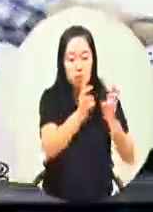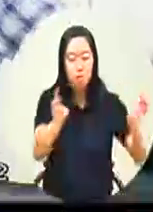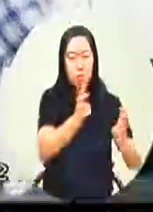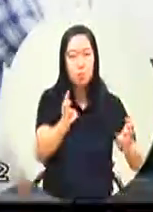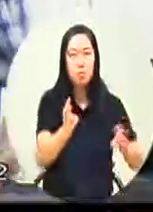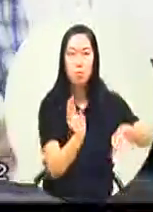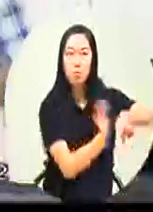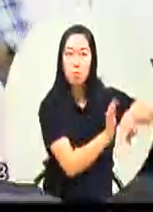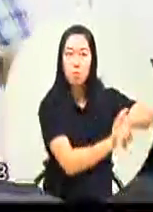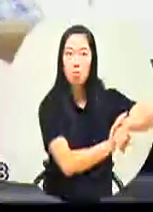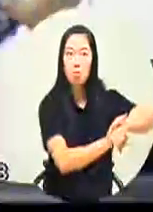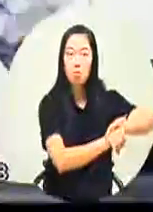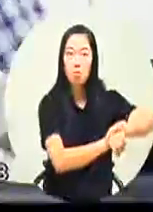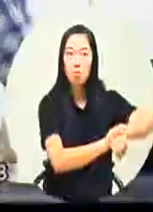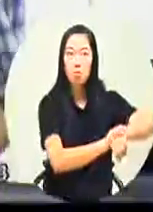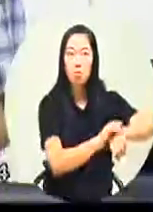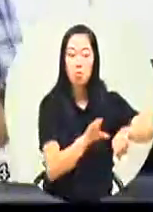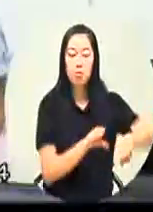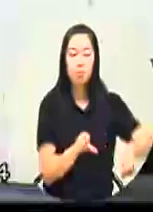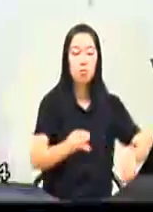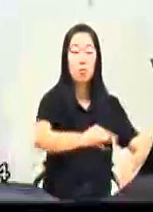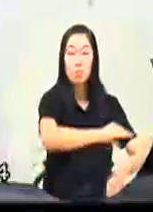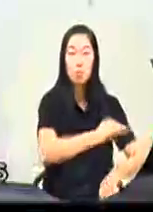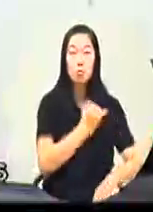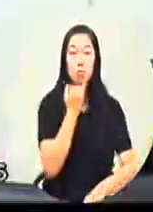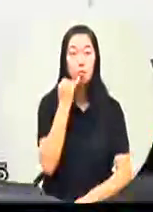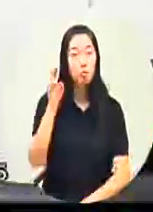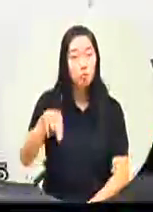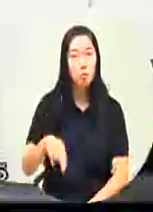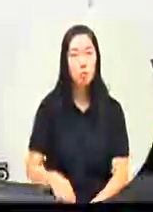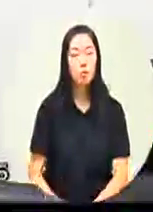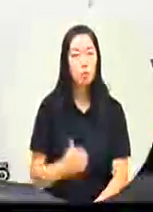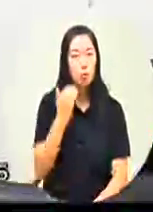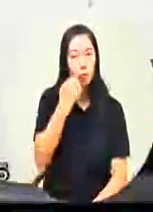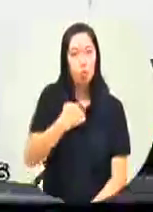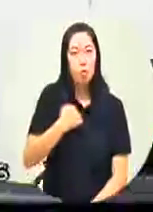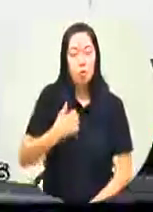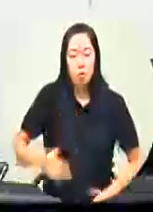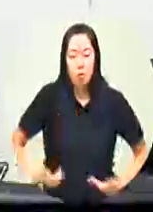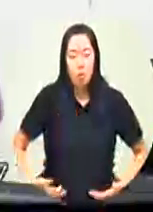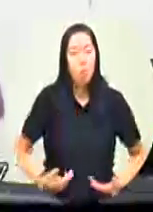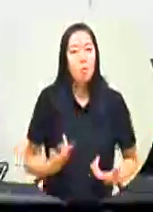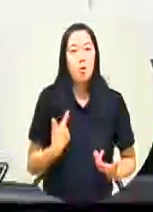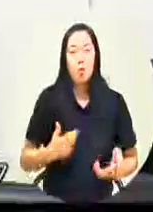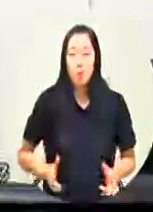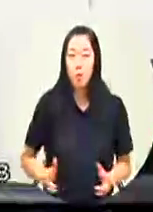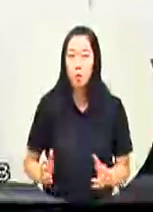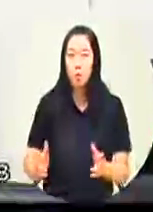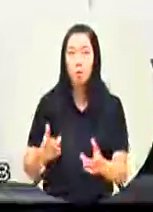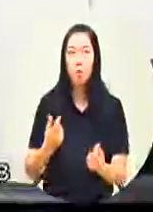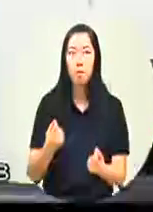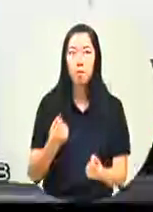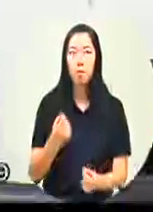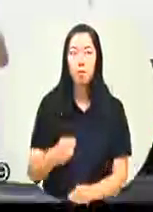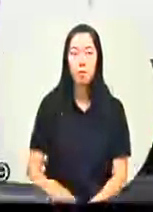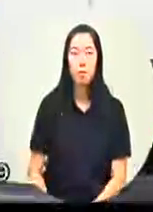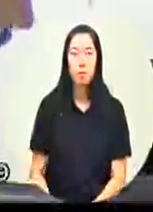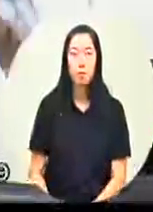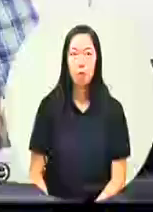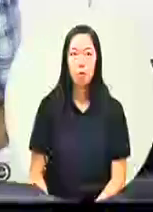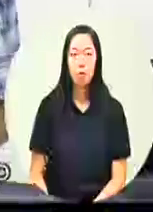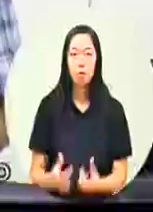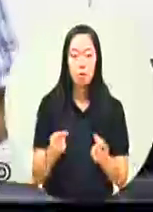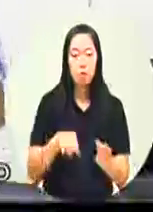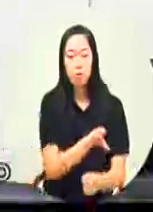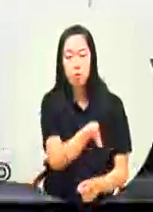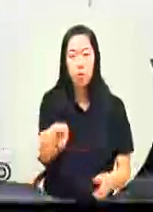左边最内侧的才能够左转。啊，我了左中站要关停，我也是主席也好，他回左南区要走高速公